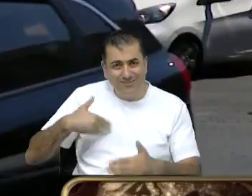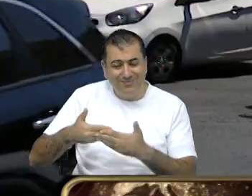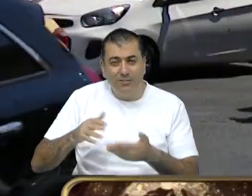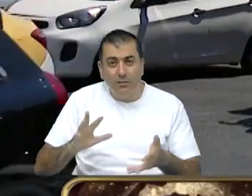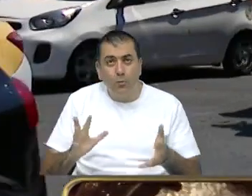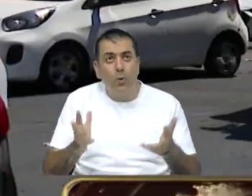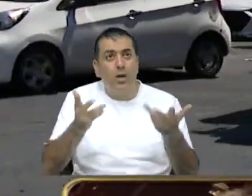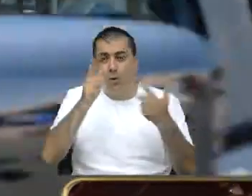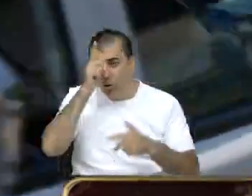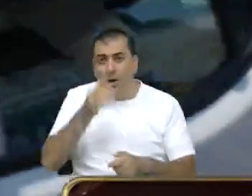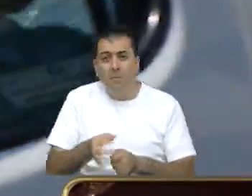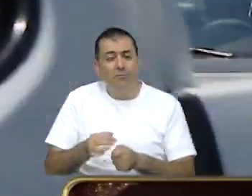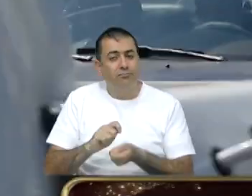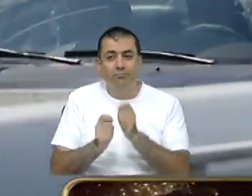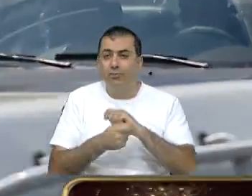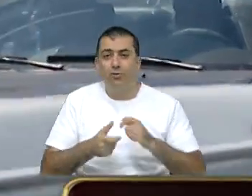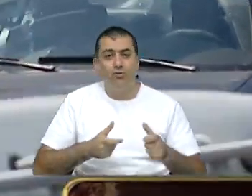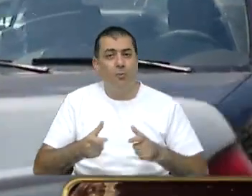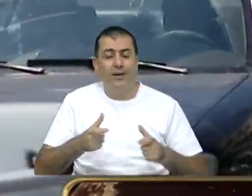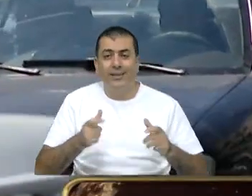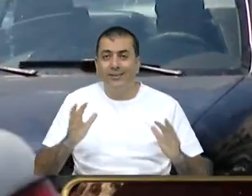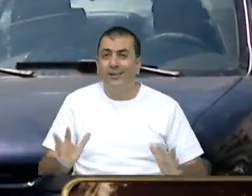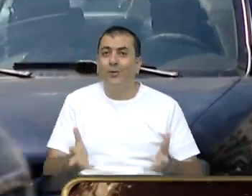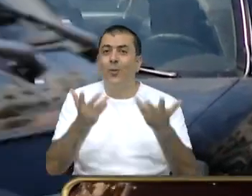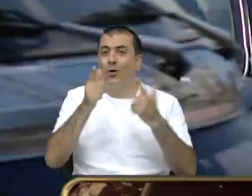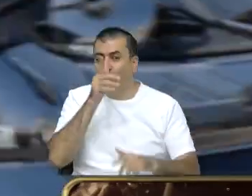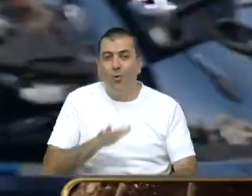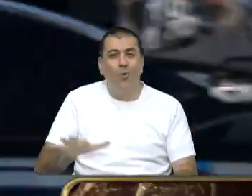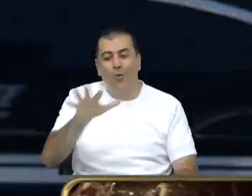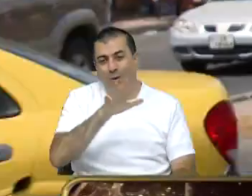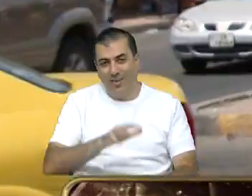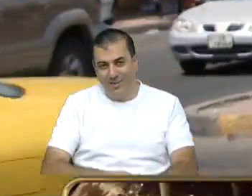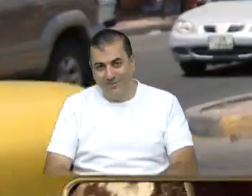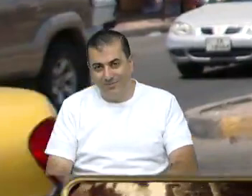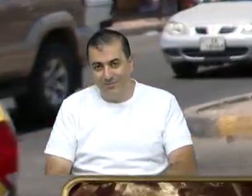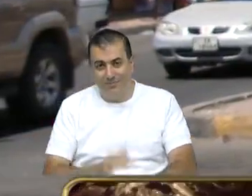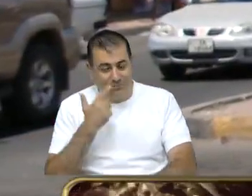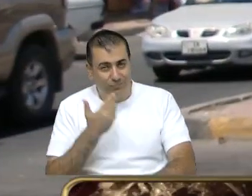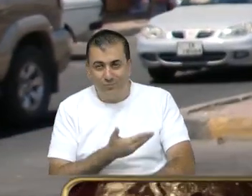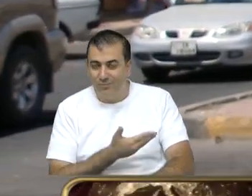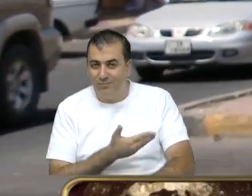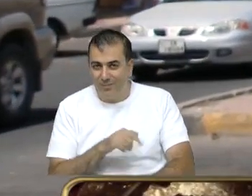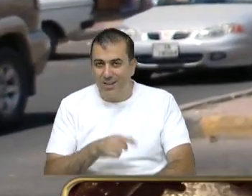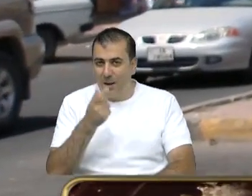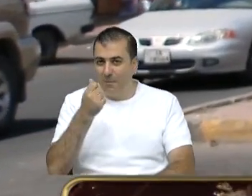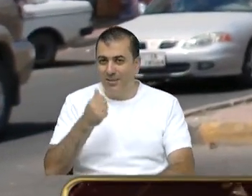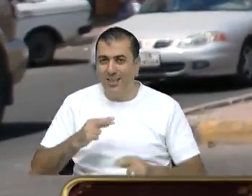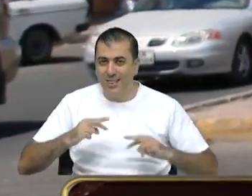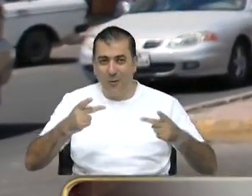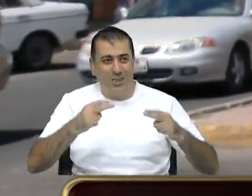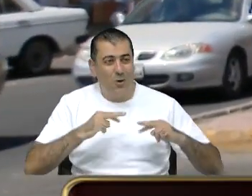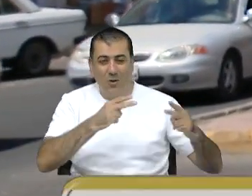الاعتماد على النقد والدفع المباشر في تعاملات المواطنين اليوميه وتشهد عمليات الدفع الالكتروني